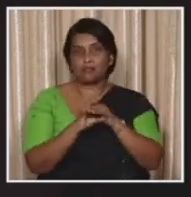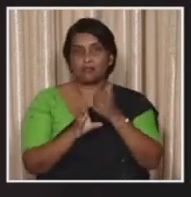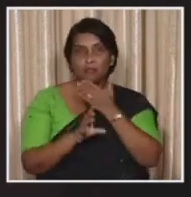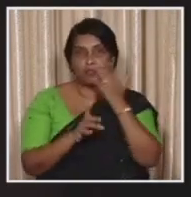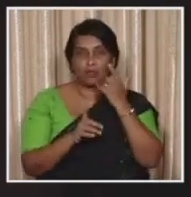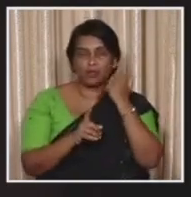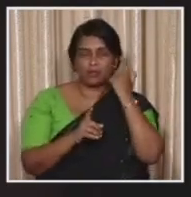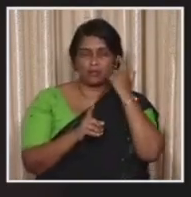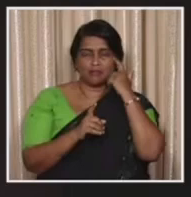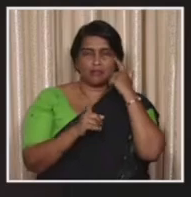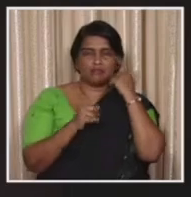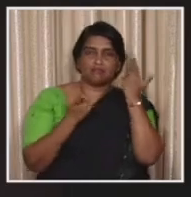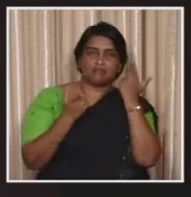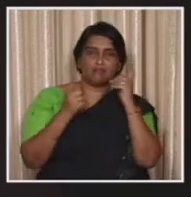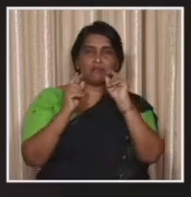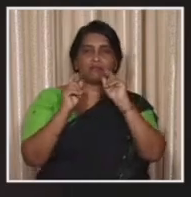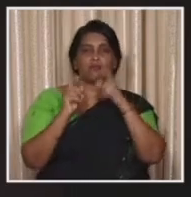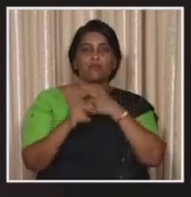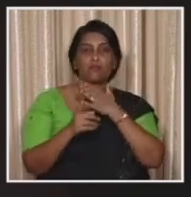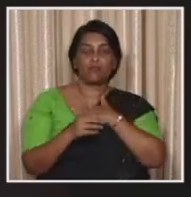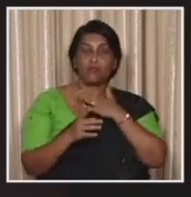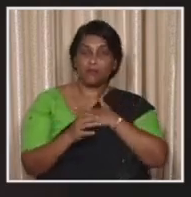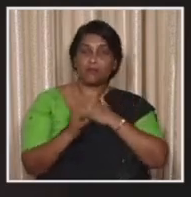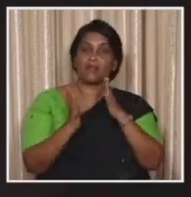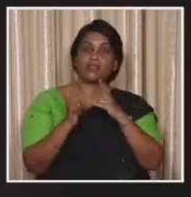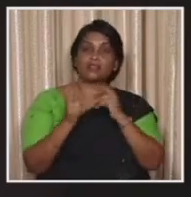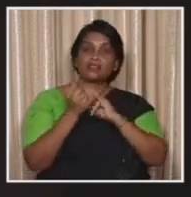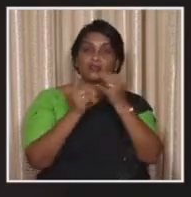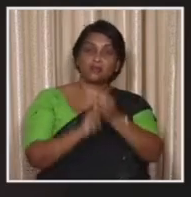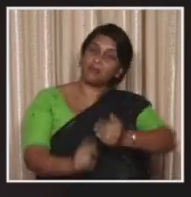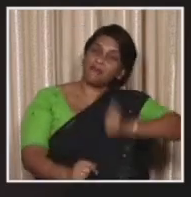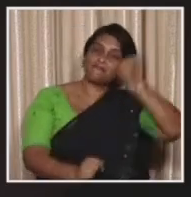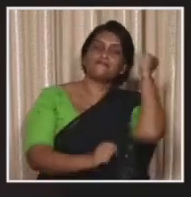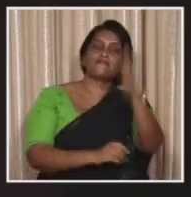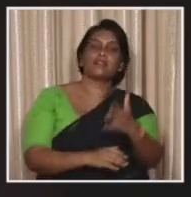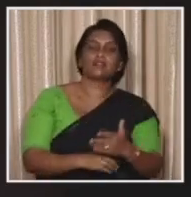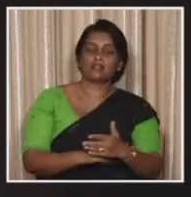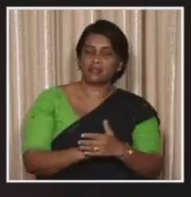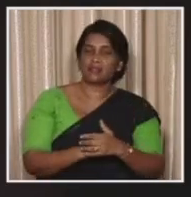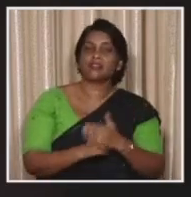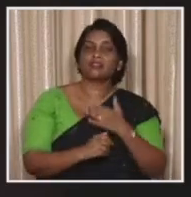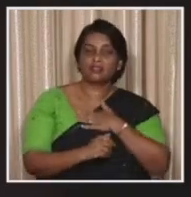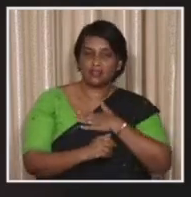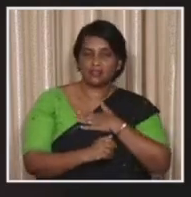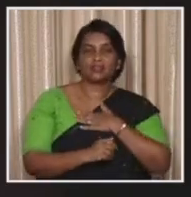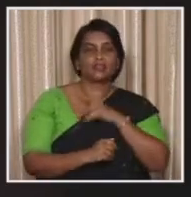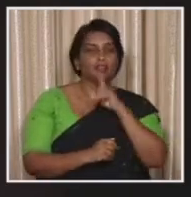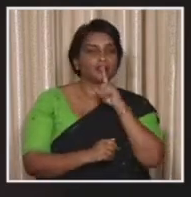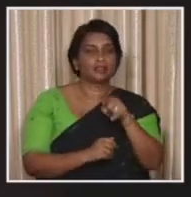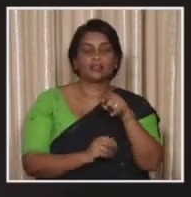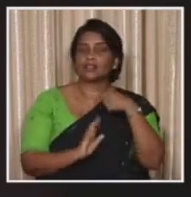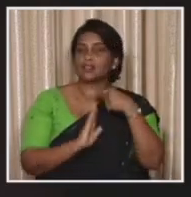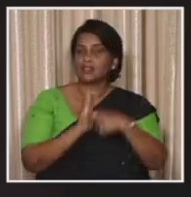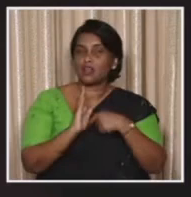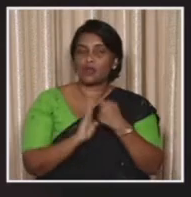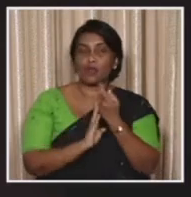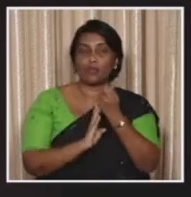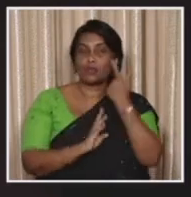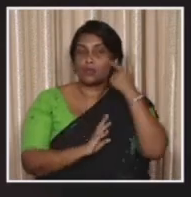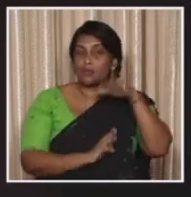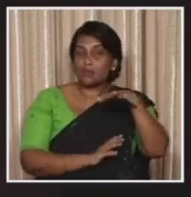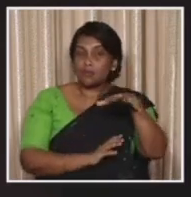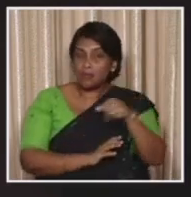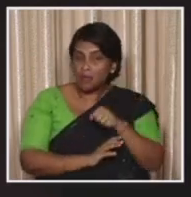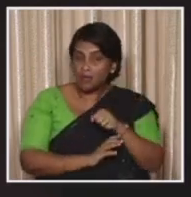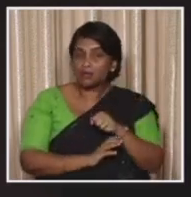පොඩි මාත්‍රිකාවක් හදනවා මම තමයි සජිත්ට ගහන එක සා මහබුතුමාට කියනවා මේ රටේ මුදල් අවභාවිතාවක්